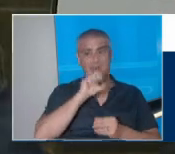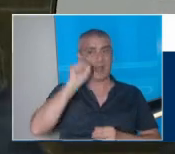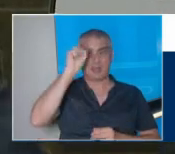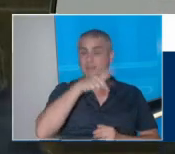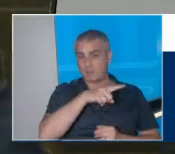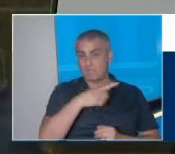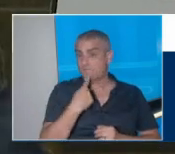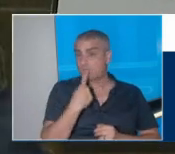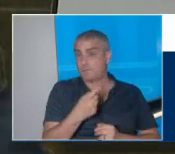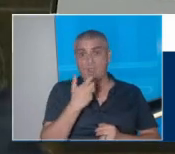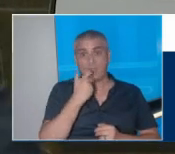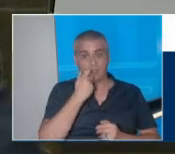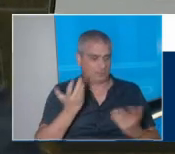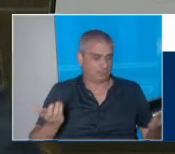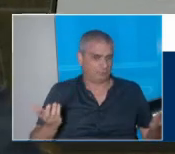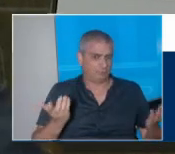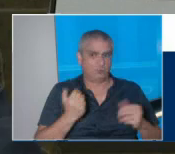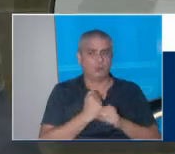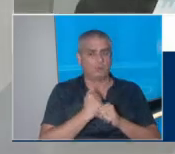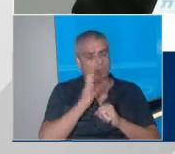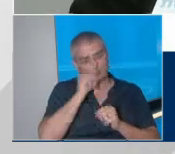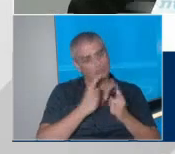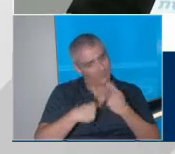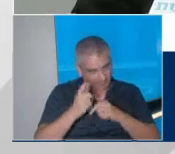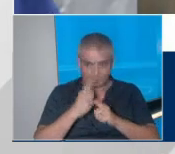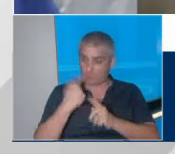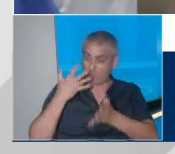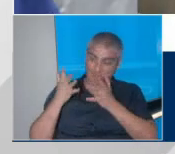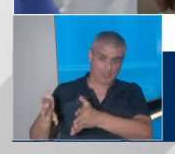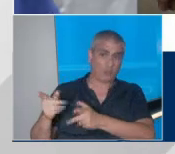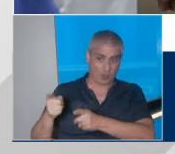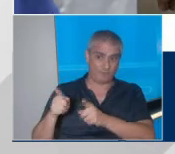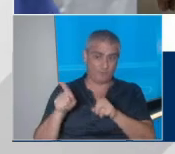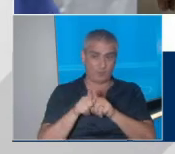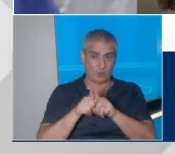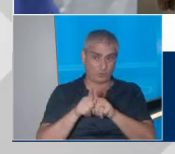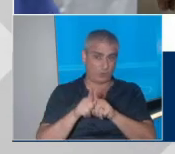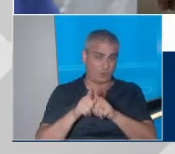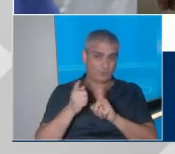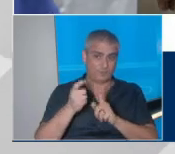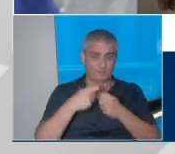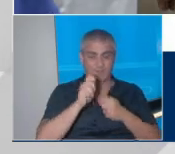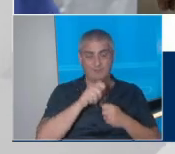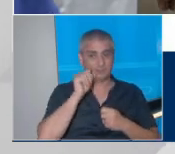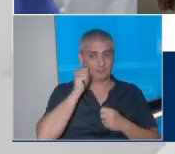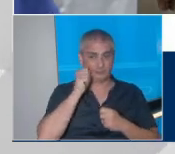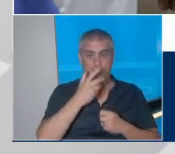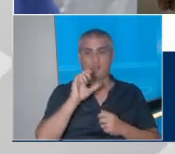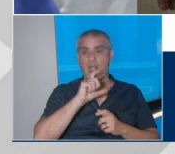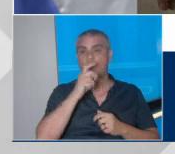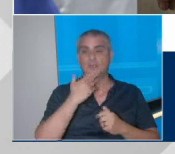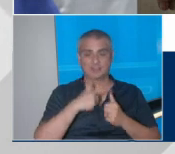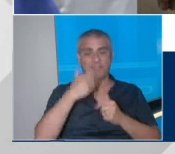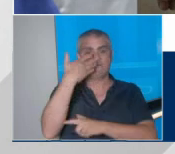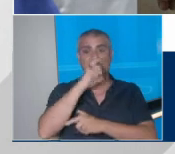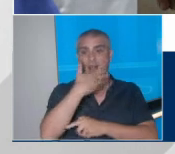לאיתמר בן גביר, ואומר, אריה דרעי מנהל בעצם גישה אחרת, במקום לתקוף אותו כמו שאנחנו רואים את החקים האשכנזים מאגודת ישראל,